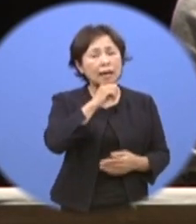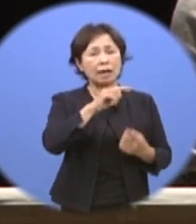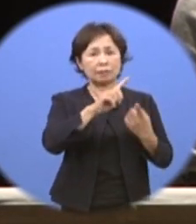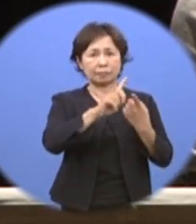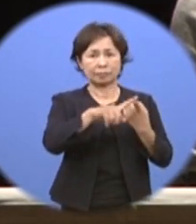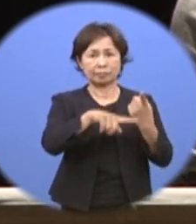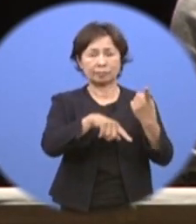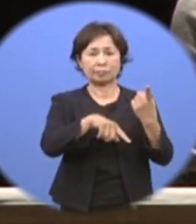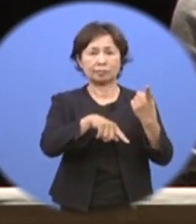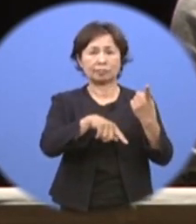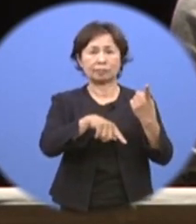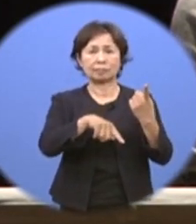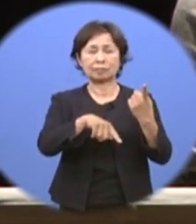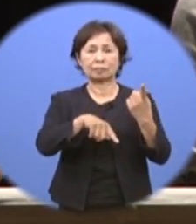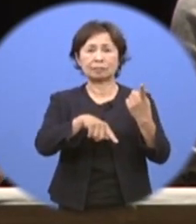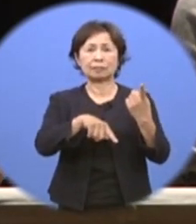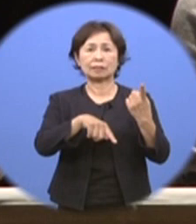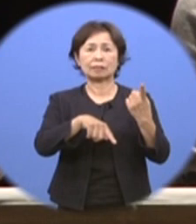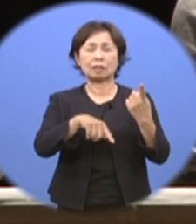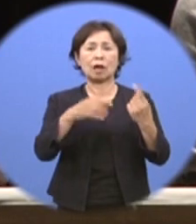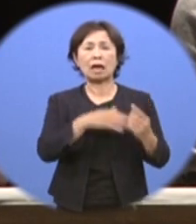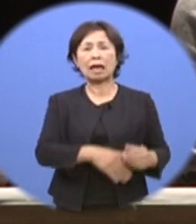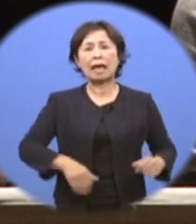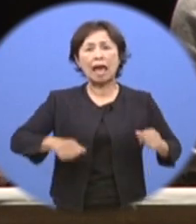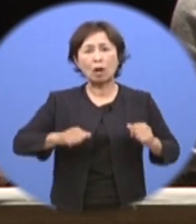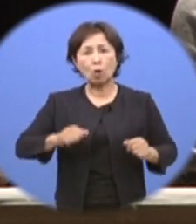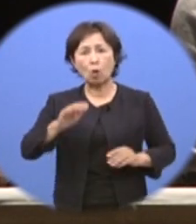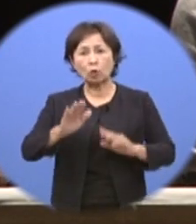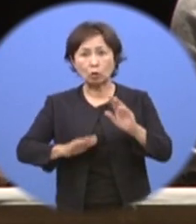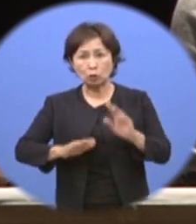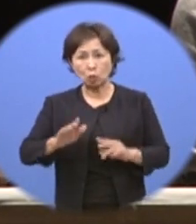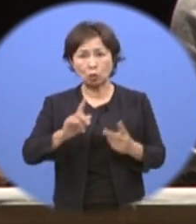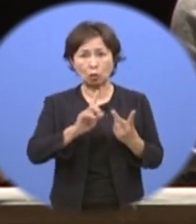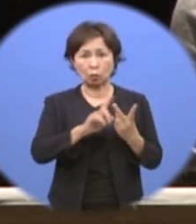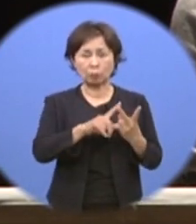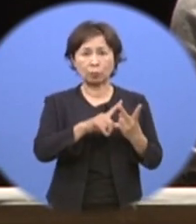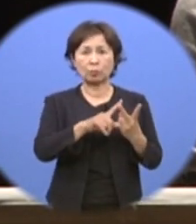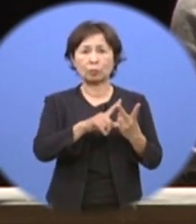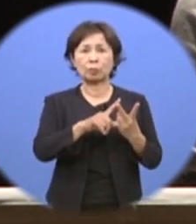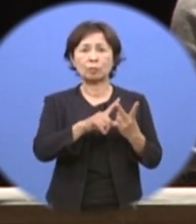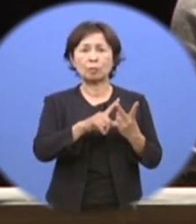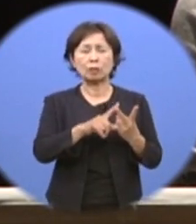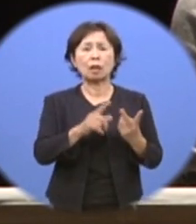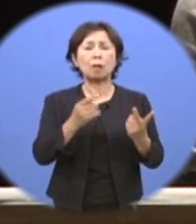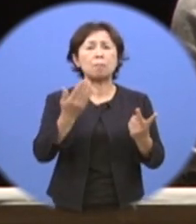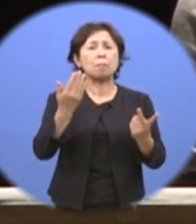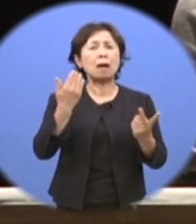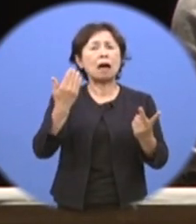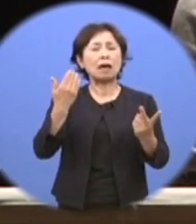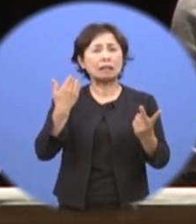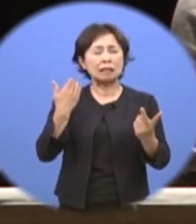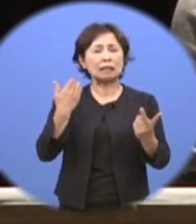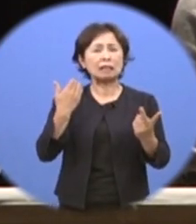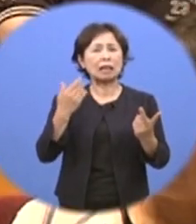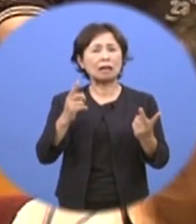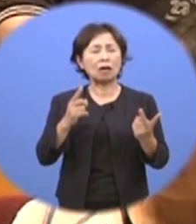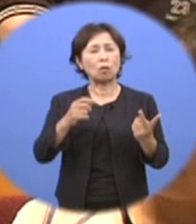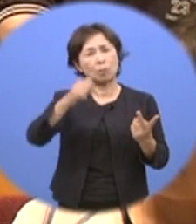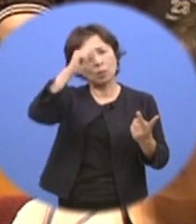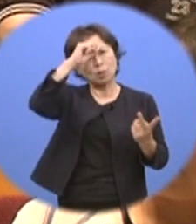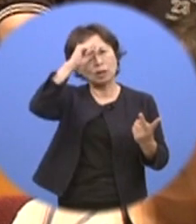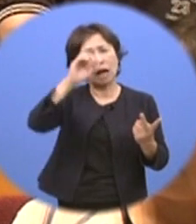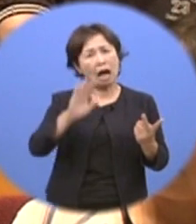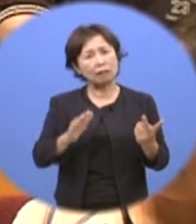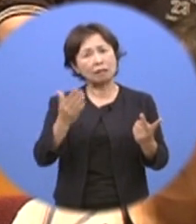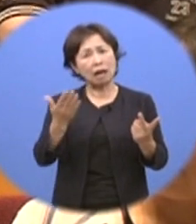の自分の置かれている健康の状態、あるいは基礎に何か、病気を持っ